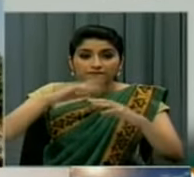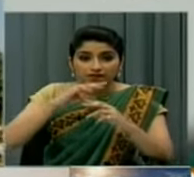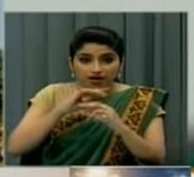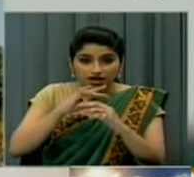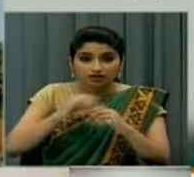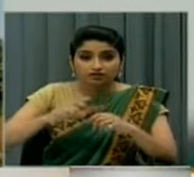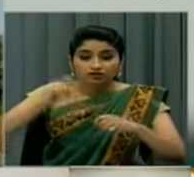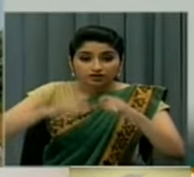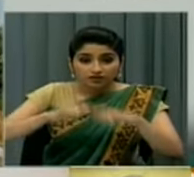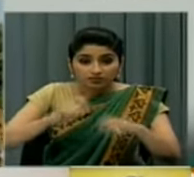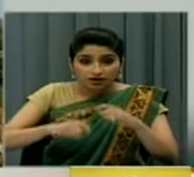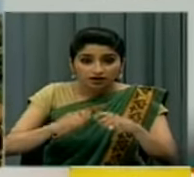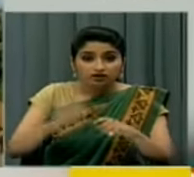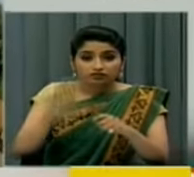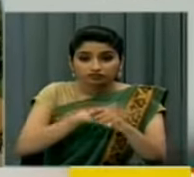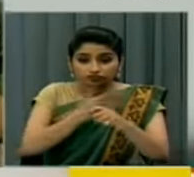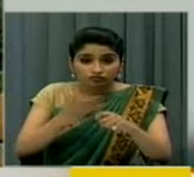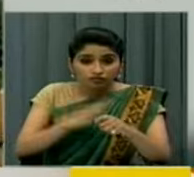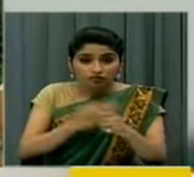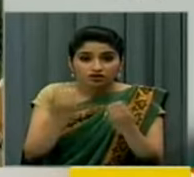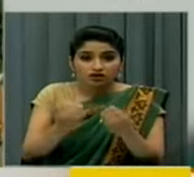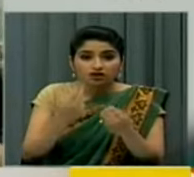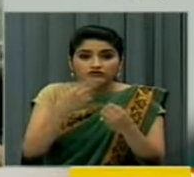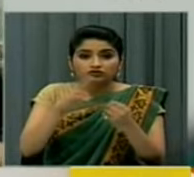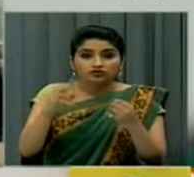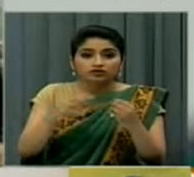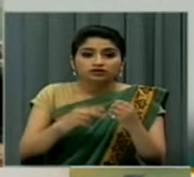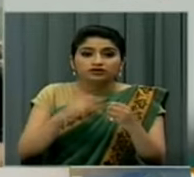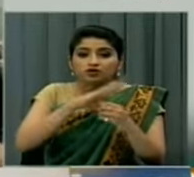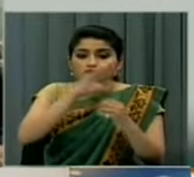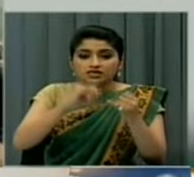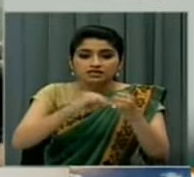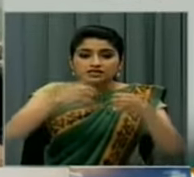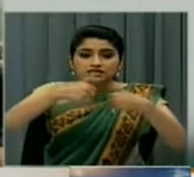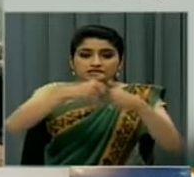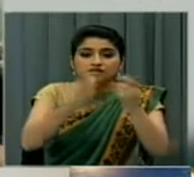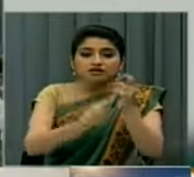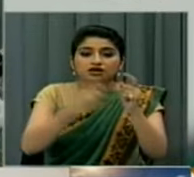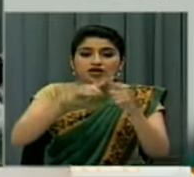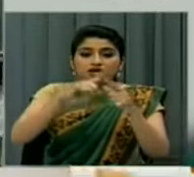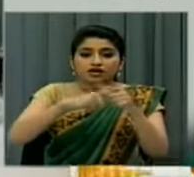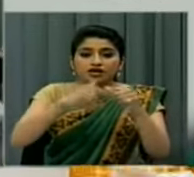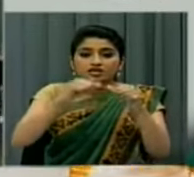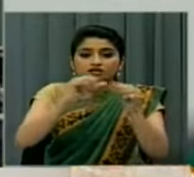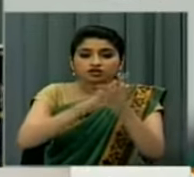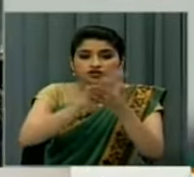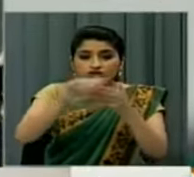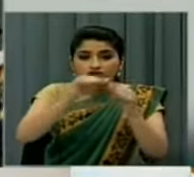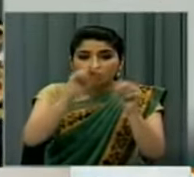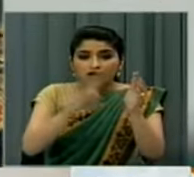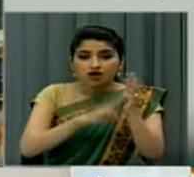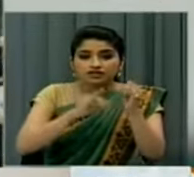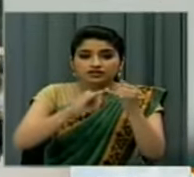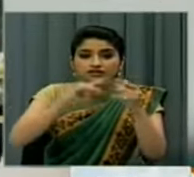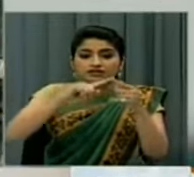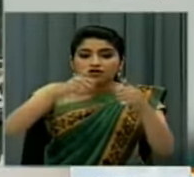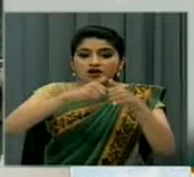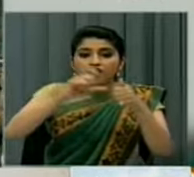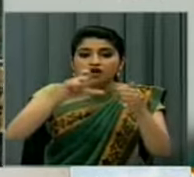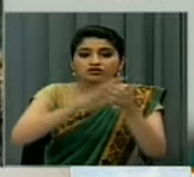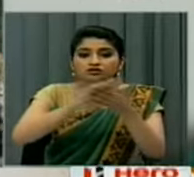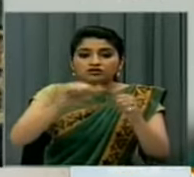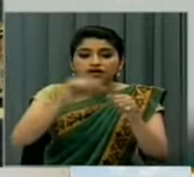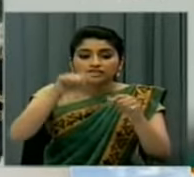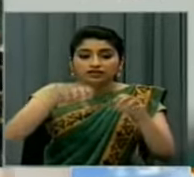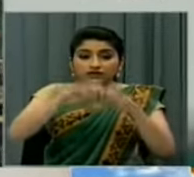हाँ, तो पूरे उस इलाके की देखभाल करते हैं। चूमर का आपने नाम सुना होगा, वहाँ भी चाइनीज आ गए थे उस इलाके में भी, तो ये बड़े